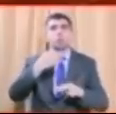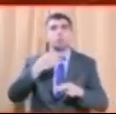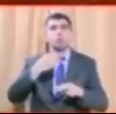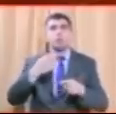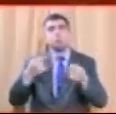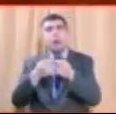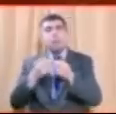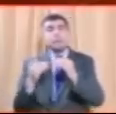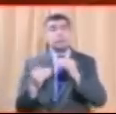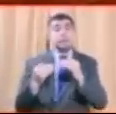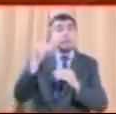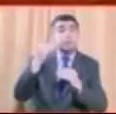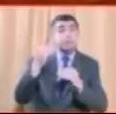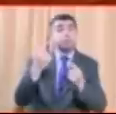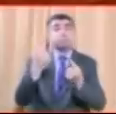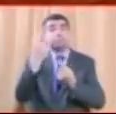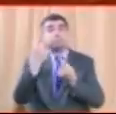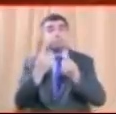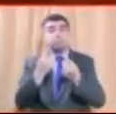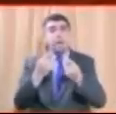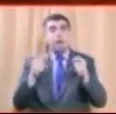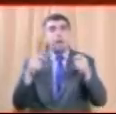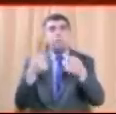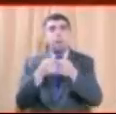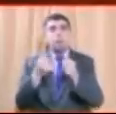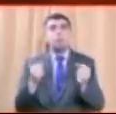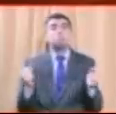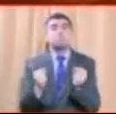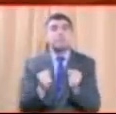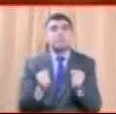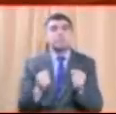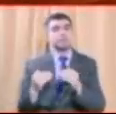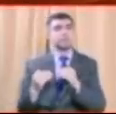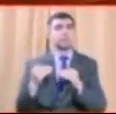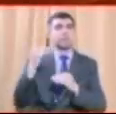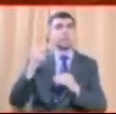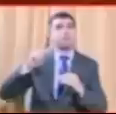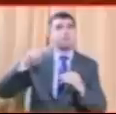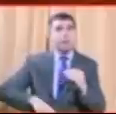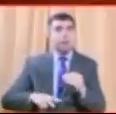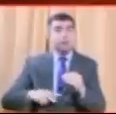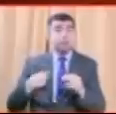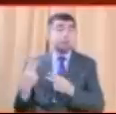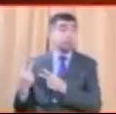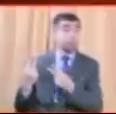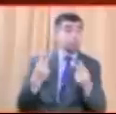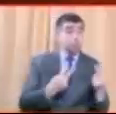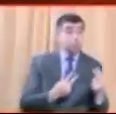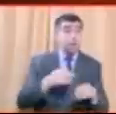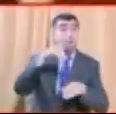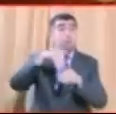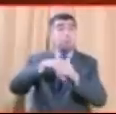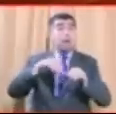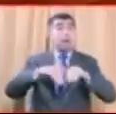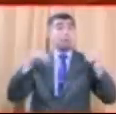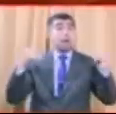كتزاد حسب البرودة، معروف هذا. وجيت لهنا للبرلمان وفسرت لكم السنة اللي